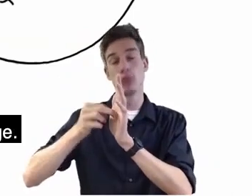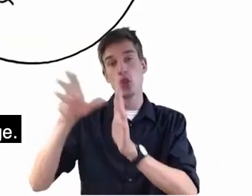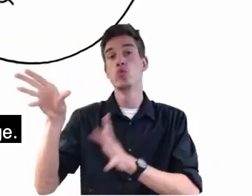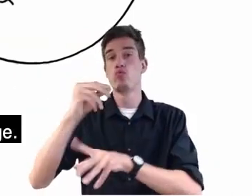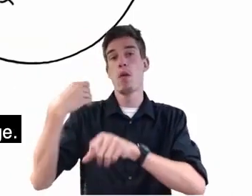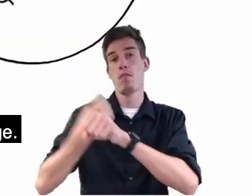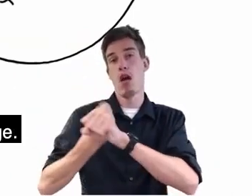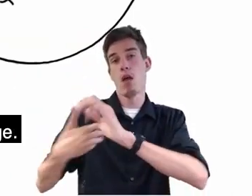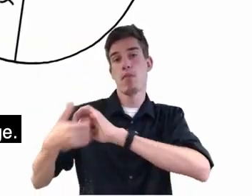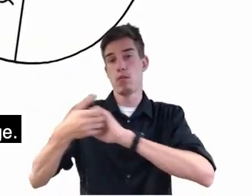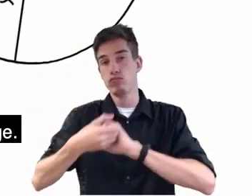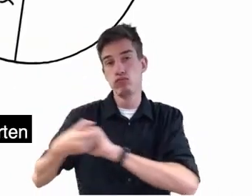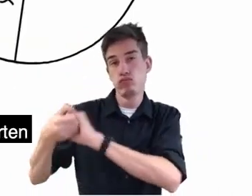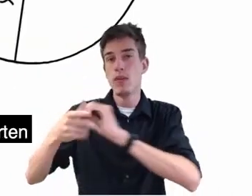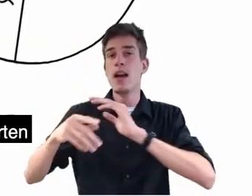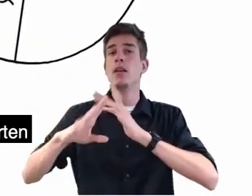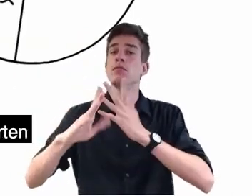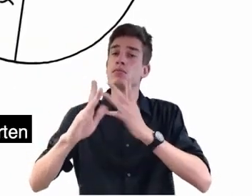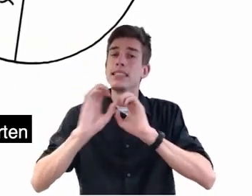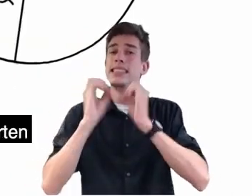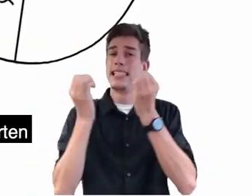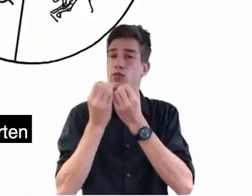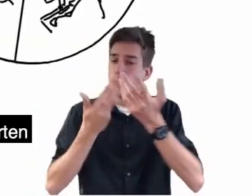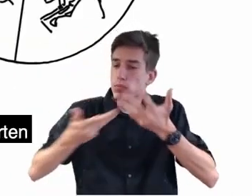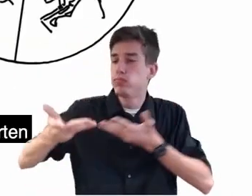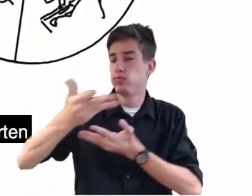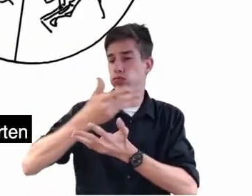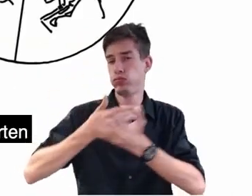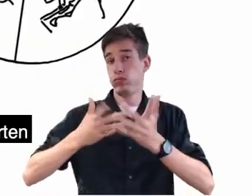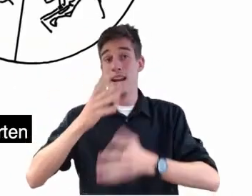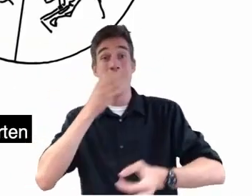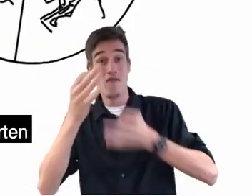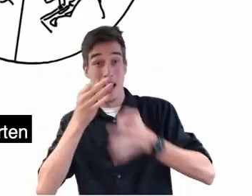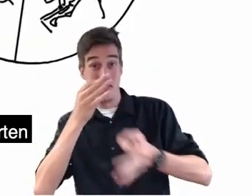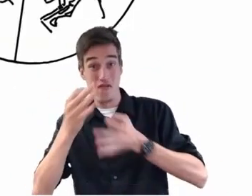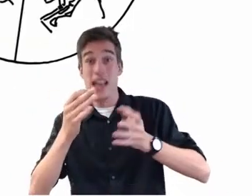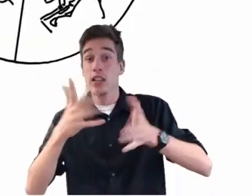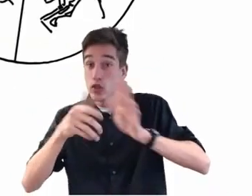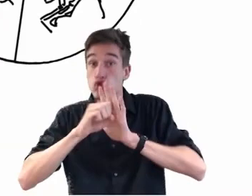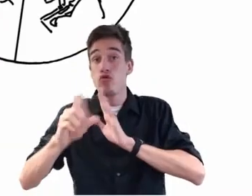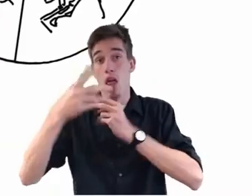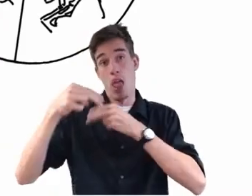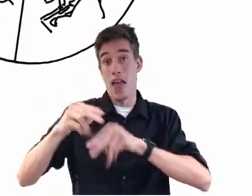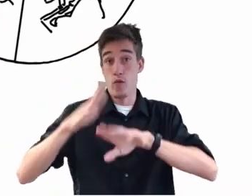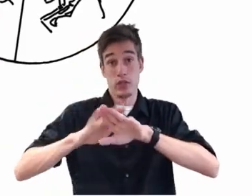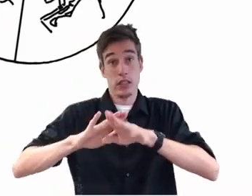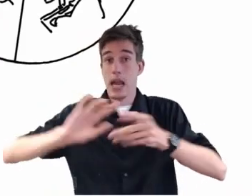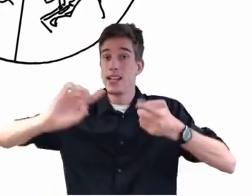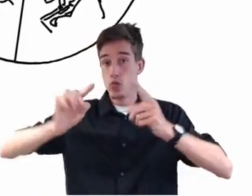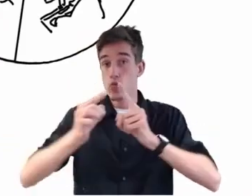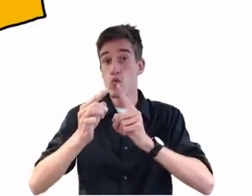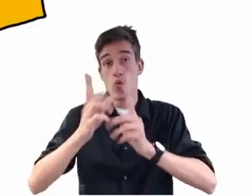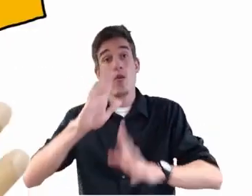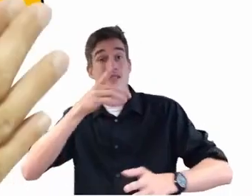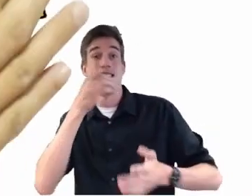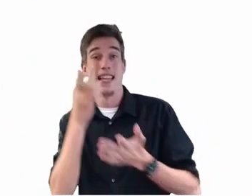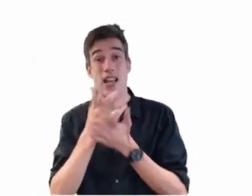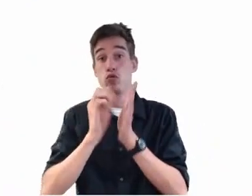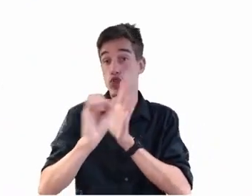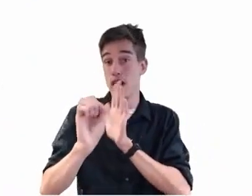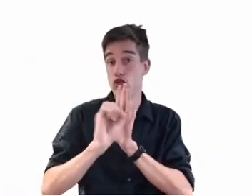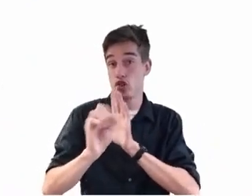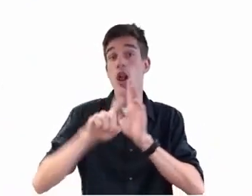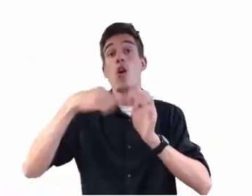und beraten über die lage sie müssen viele fragen in kürzester zeit beantworten und wichtige entscheidungen treffen um im besten